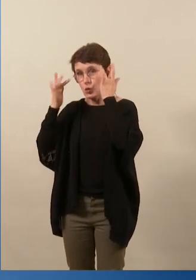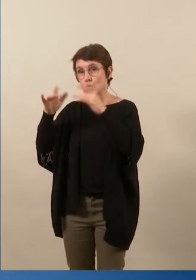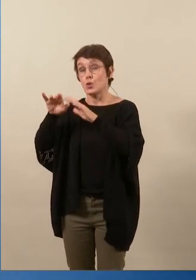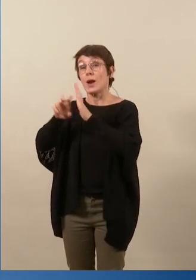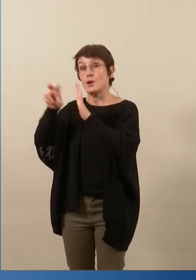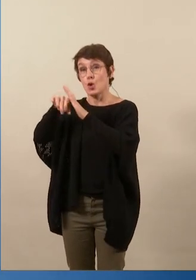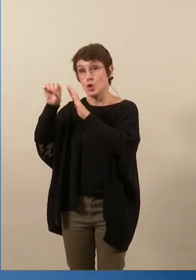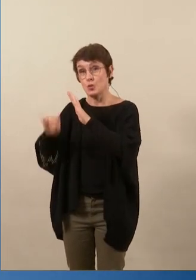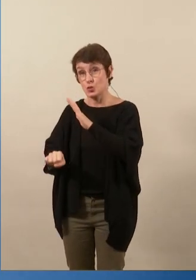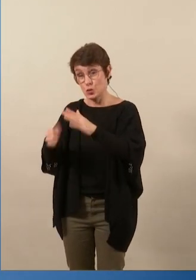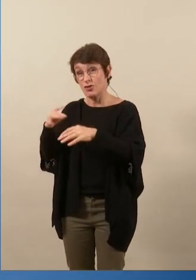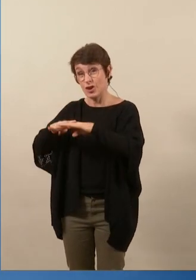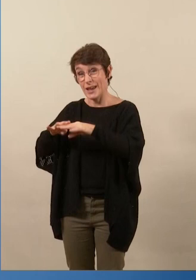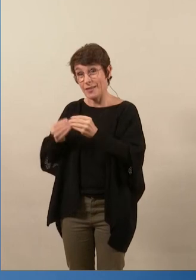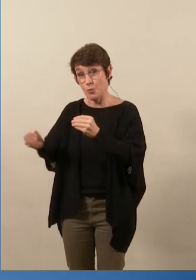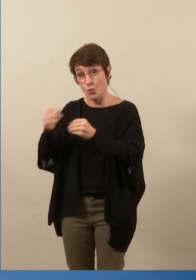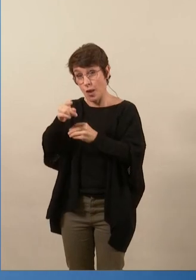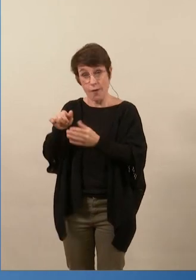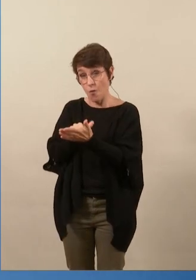fameux quartiers populaires